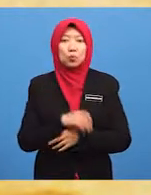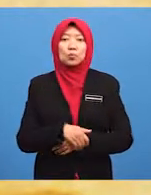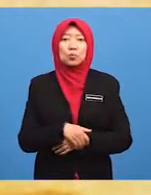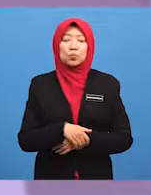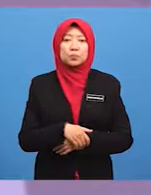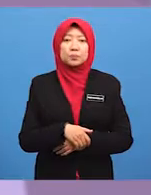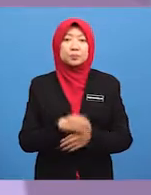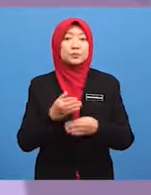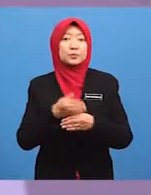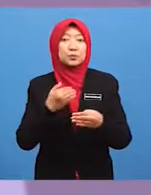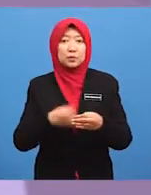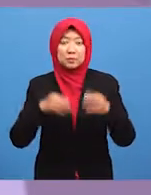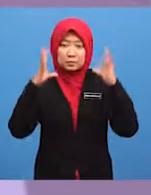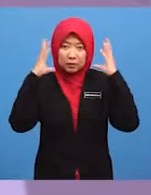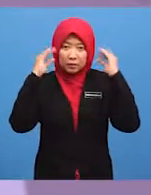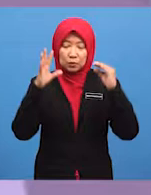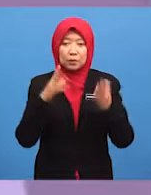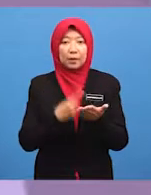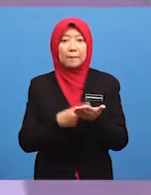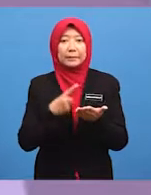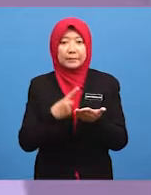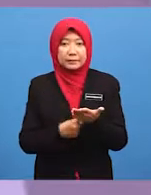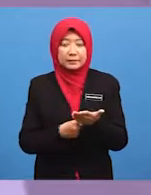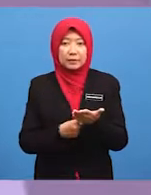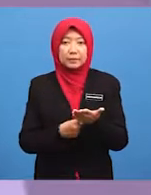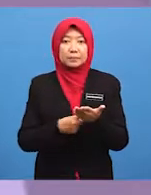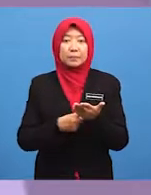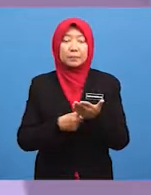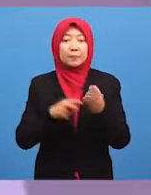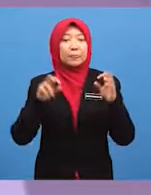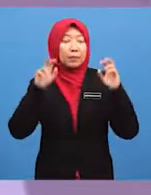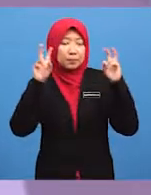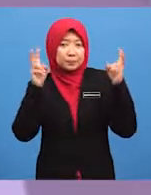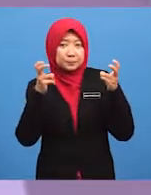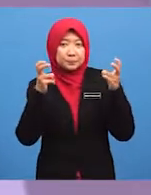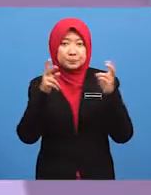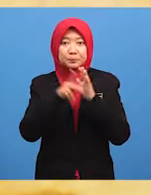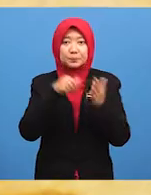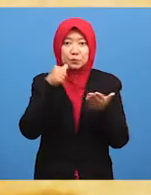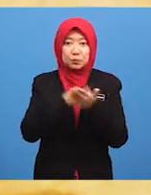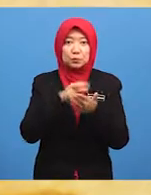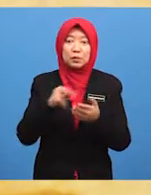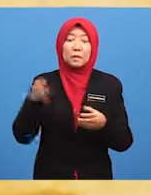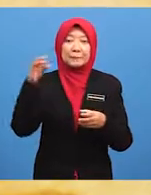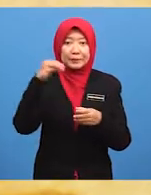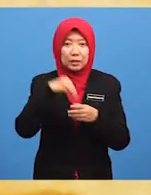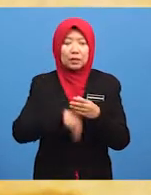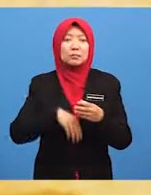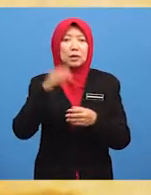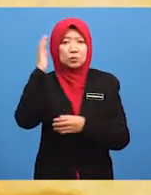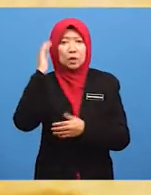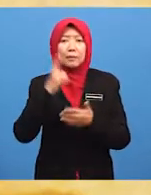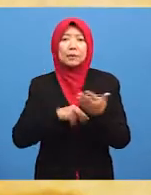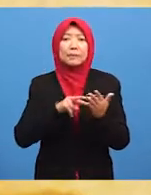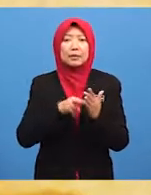fardu. Sebelum cikgu membincangkan topik persuratan dalam dengan lebih mendalam, tahukah murid-murid apa